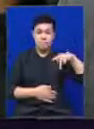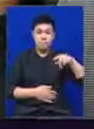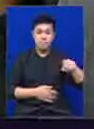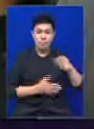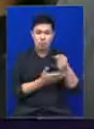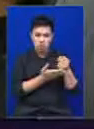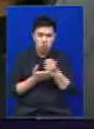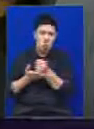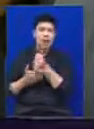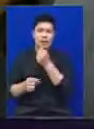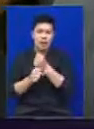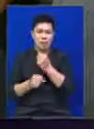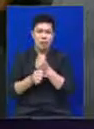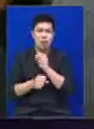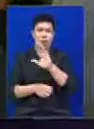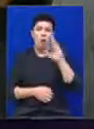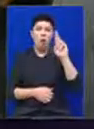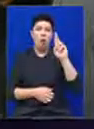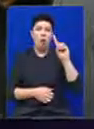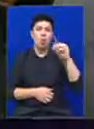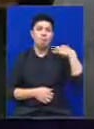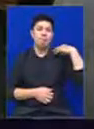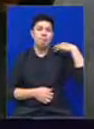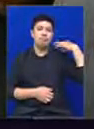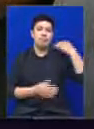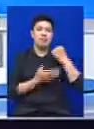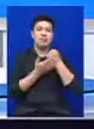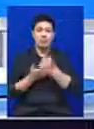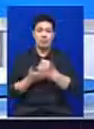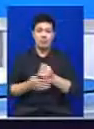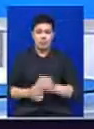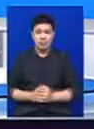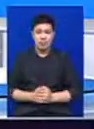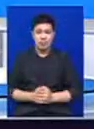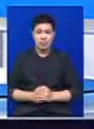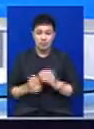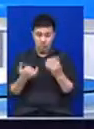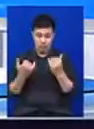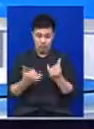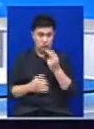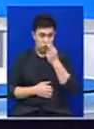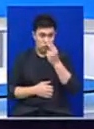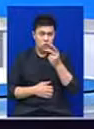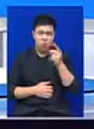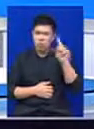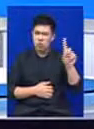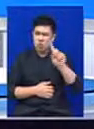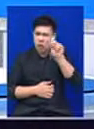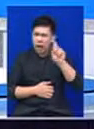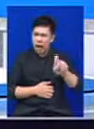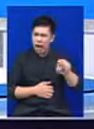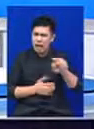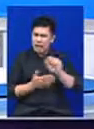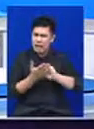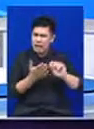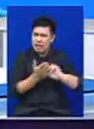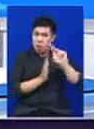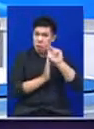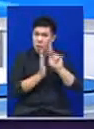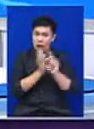าสนับสนุนภารกิจรดจิตอาสาด้วย ช่วงนี้นะคะติดตามไขข้อสงสัยเกี่ยวกับร่างรัฐธร